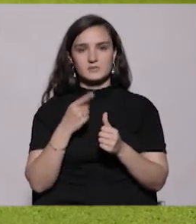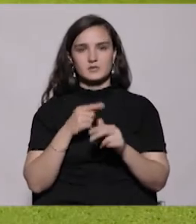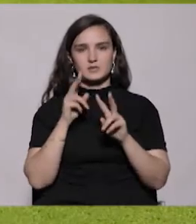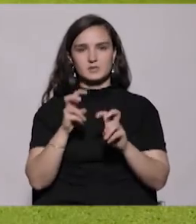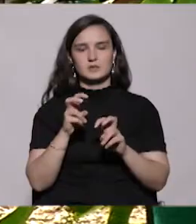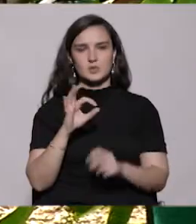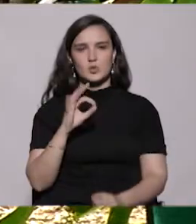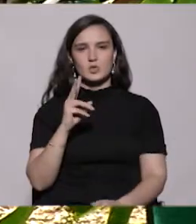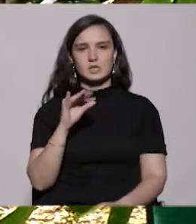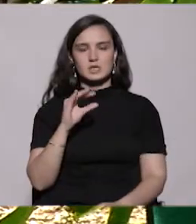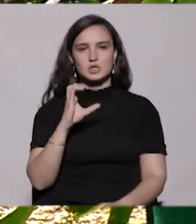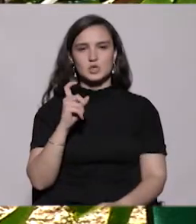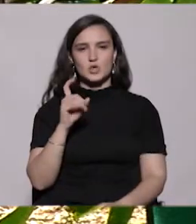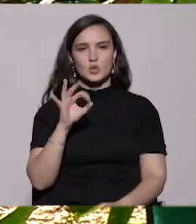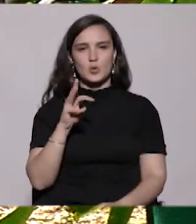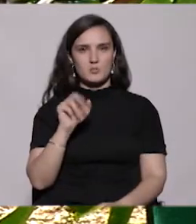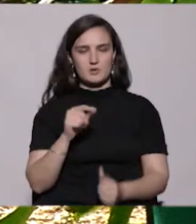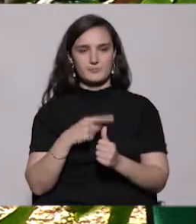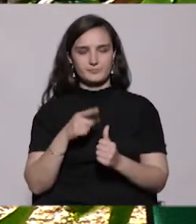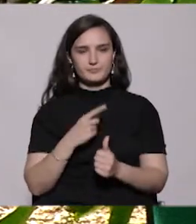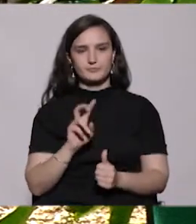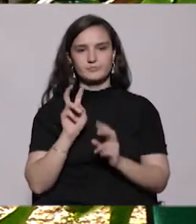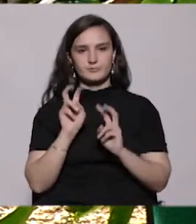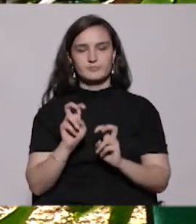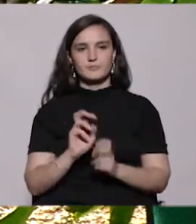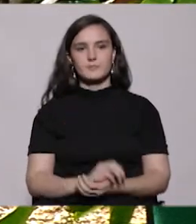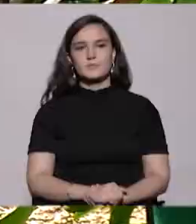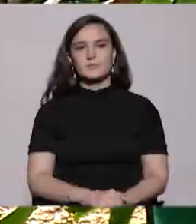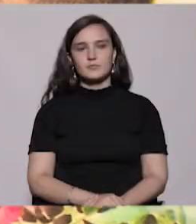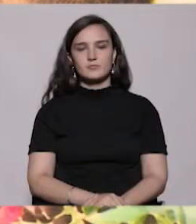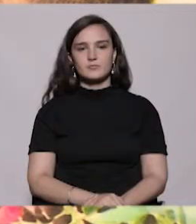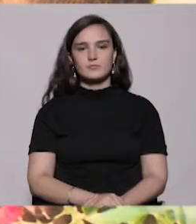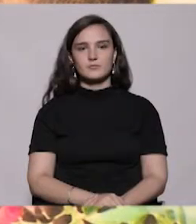ქვია ოკის ხრომა. ერთი წუთი ბავშვობო.